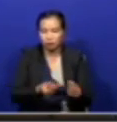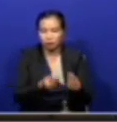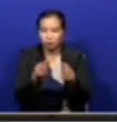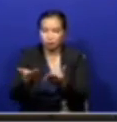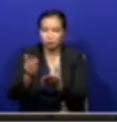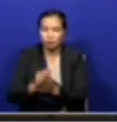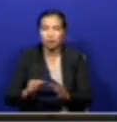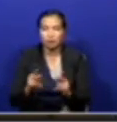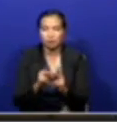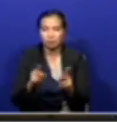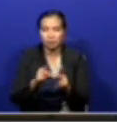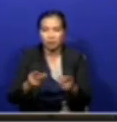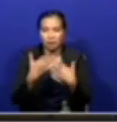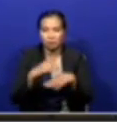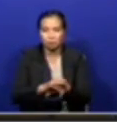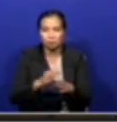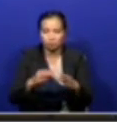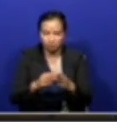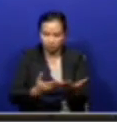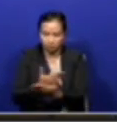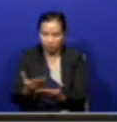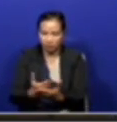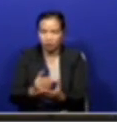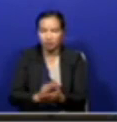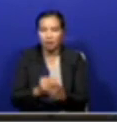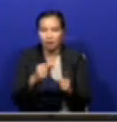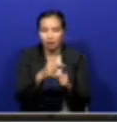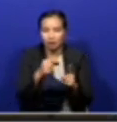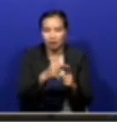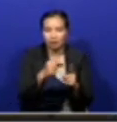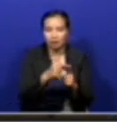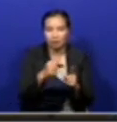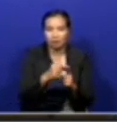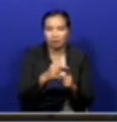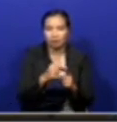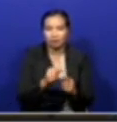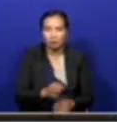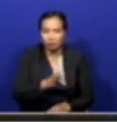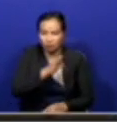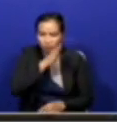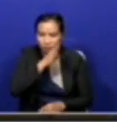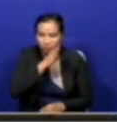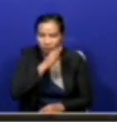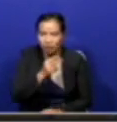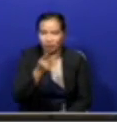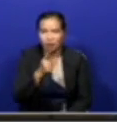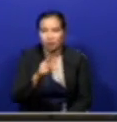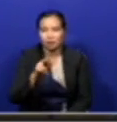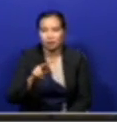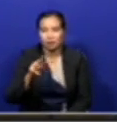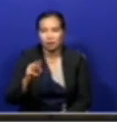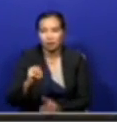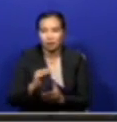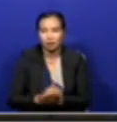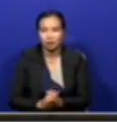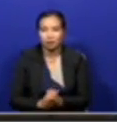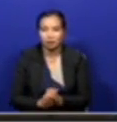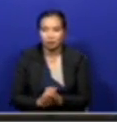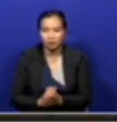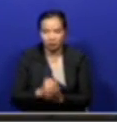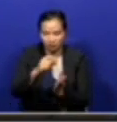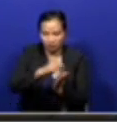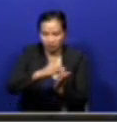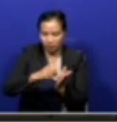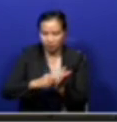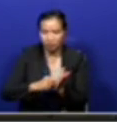มวินิจฉัยคำว่าถ้าคณะรัฐมนตรีมิได้แจ้งว่าเป็นร่างพระราชบัญ